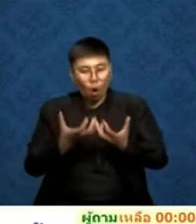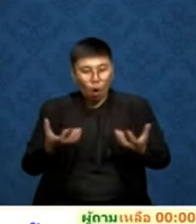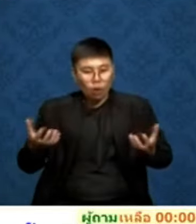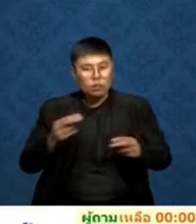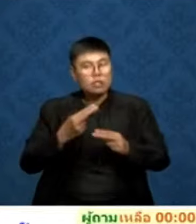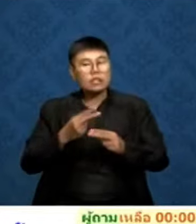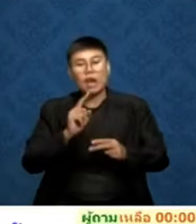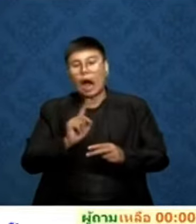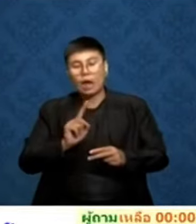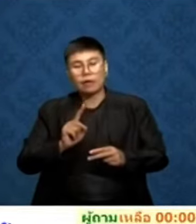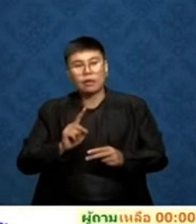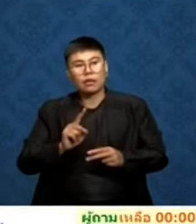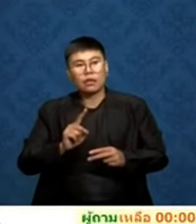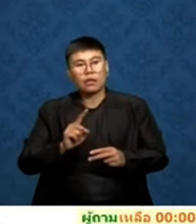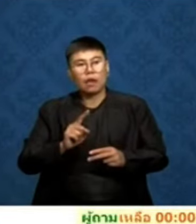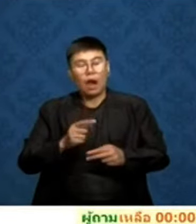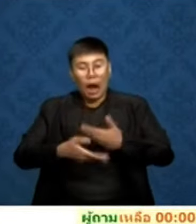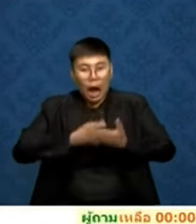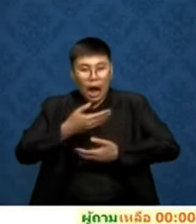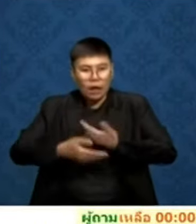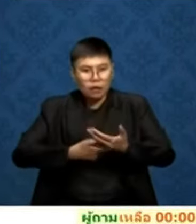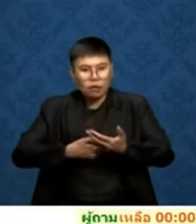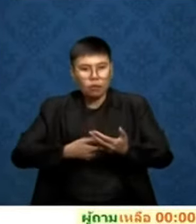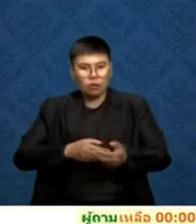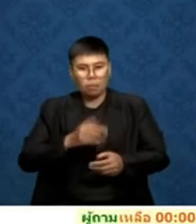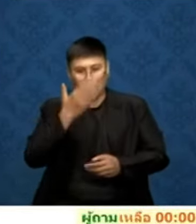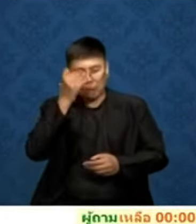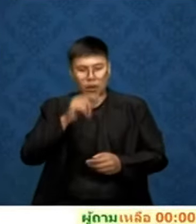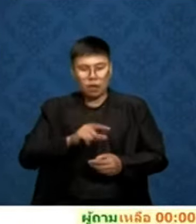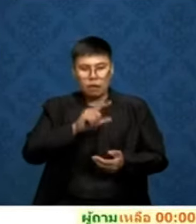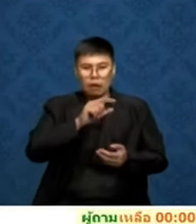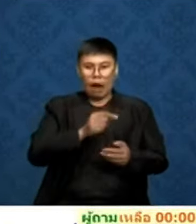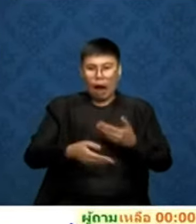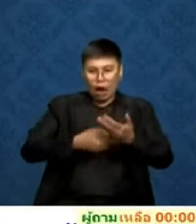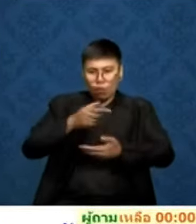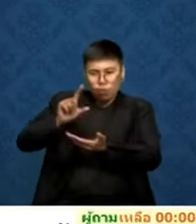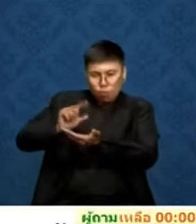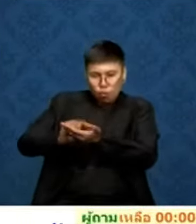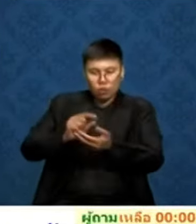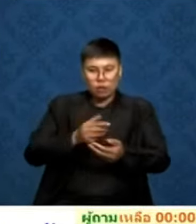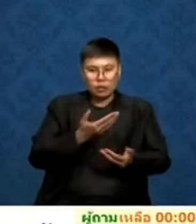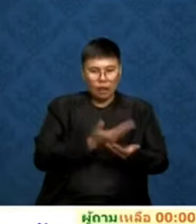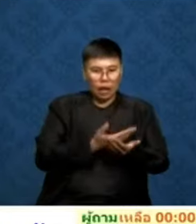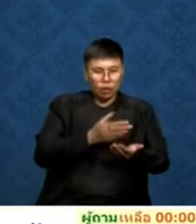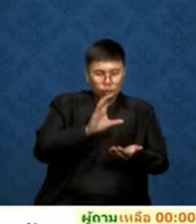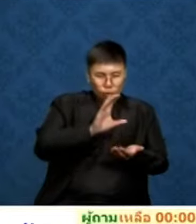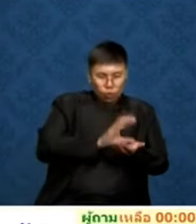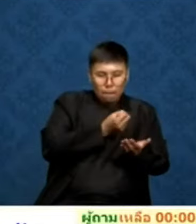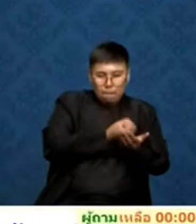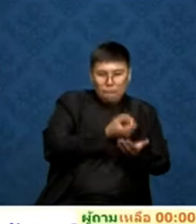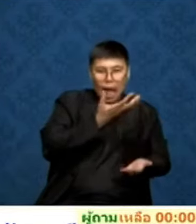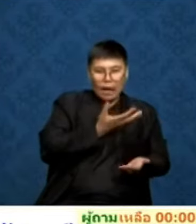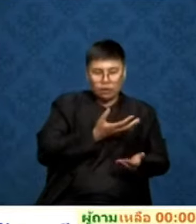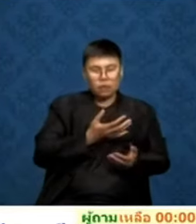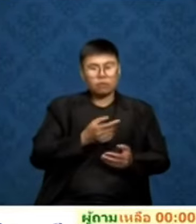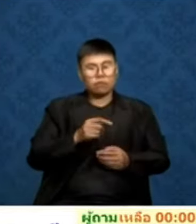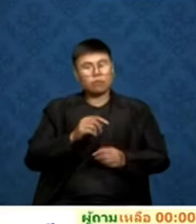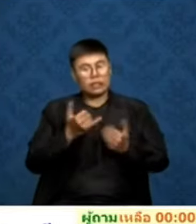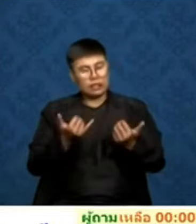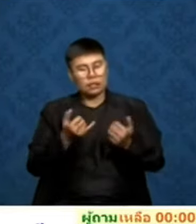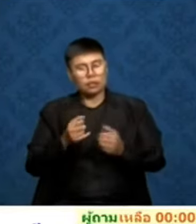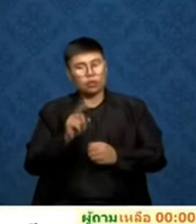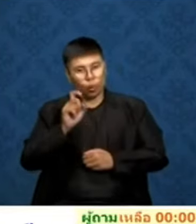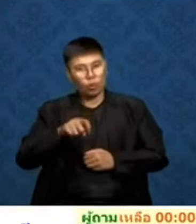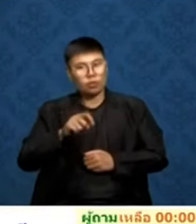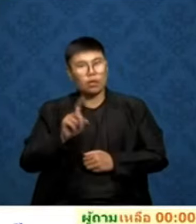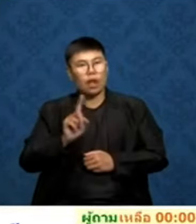ไรเป็นไปได้หรือที่ขายในราคาที่ต่ำกว่าต้นทุนนะครับถ้าเราสามารถที่จะมีเข้าวอริฟายอย่างนั้นเนี่ยนะครับก็อาจจะสามารถที่จะ